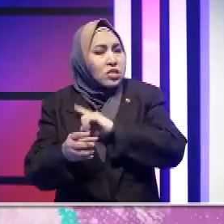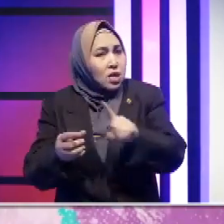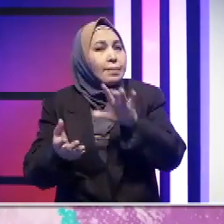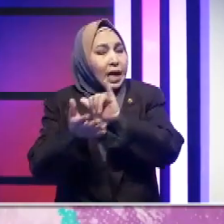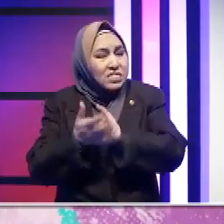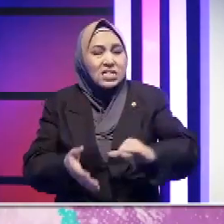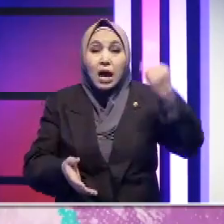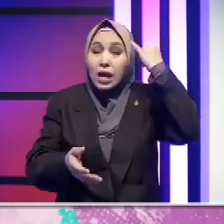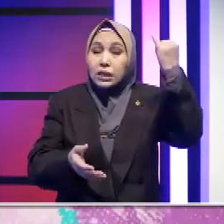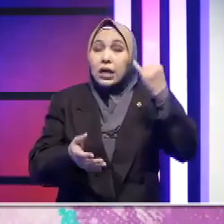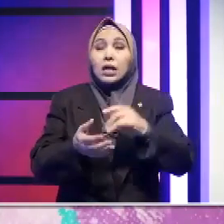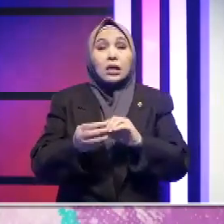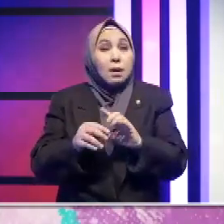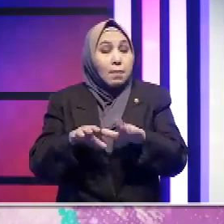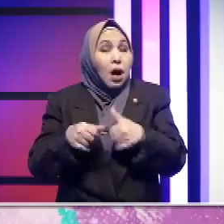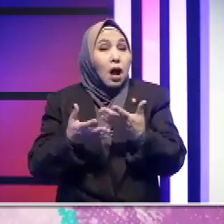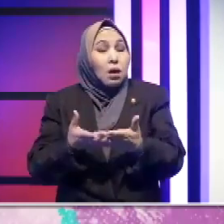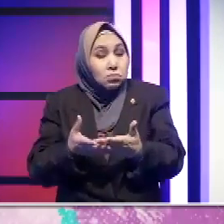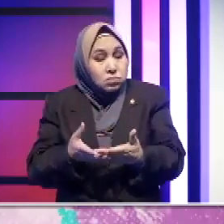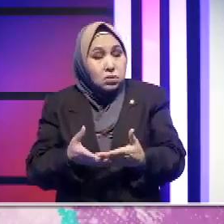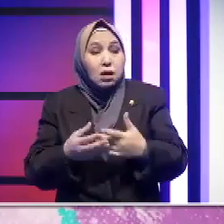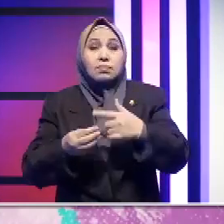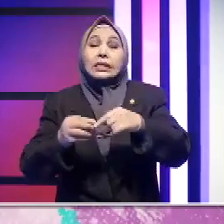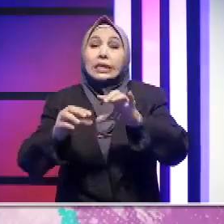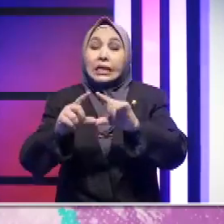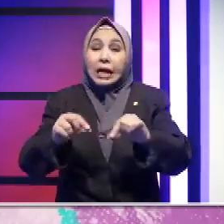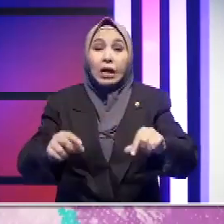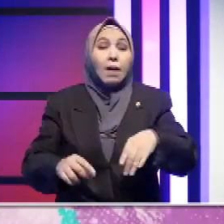of activity muda wajib